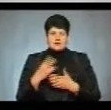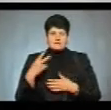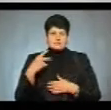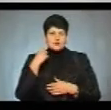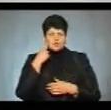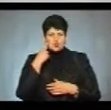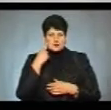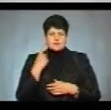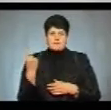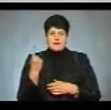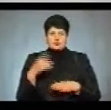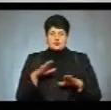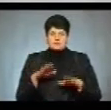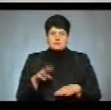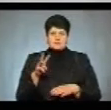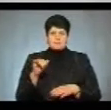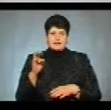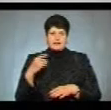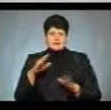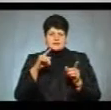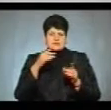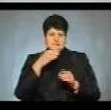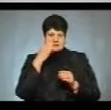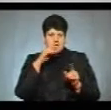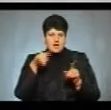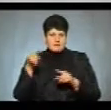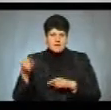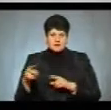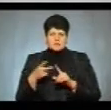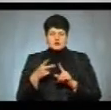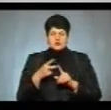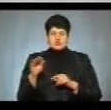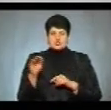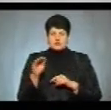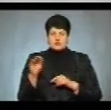На першому місці – Минай із Закарпаття, другу сходинку посідає Полісся із